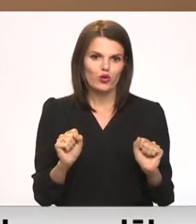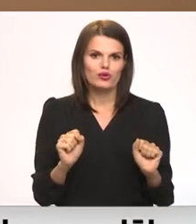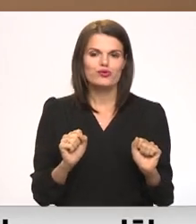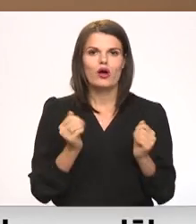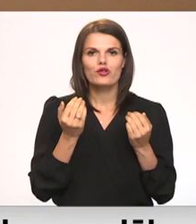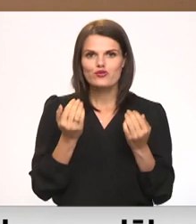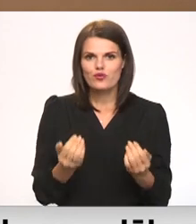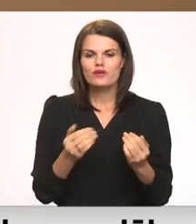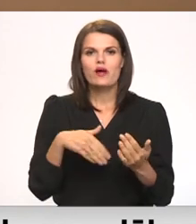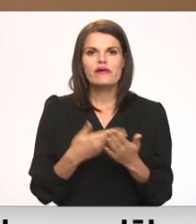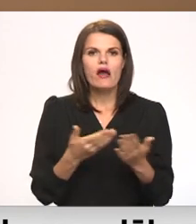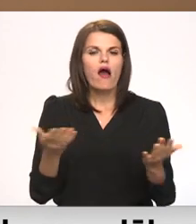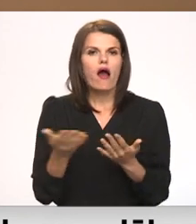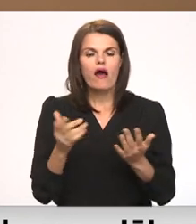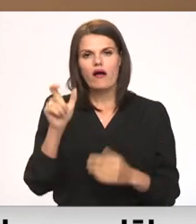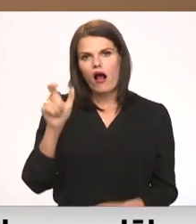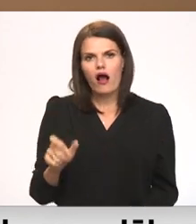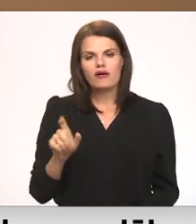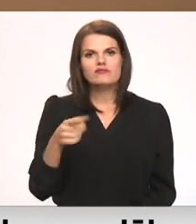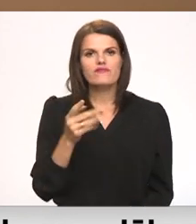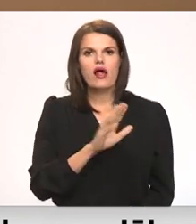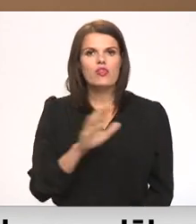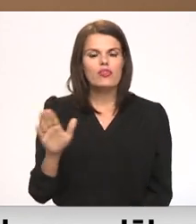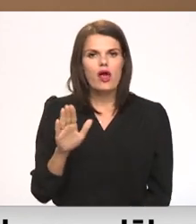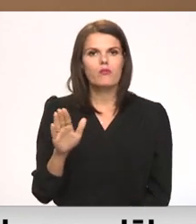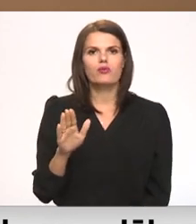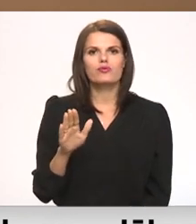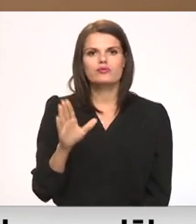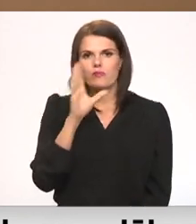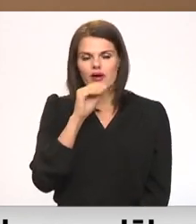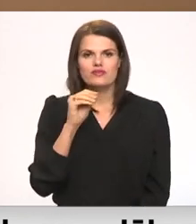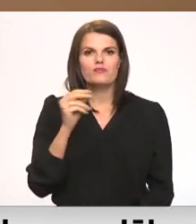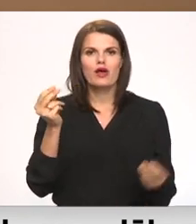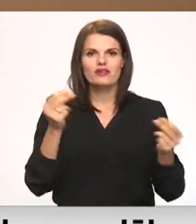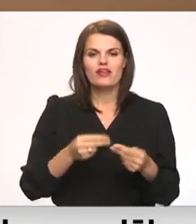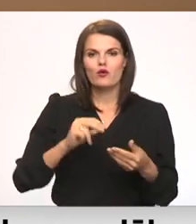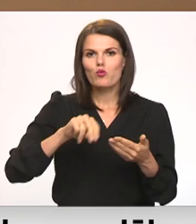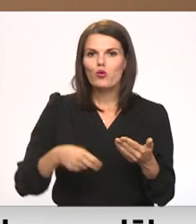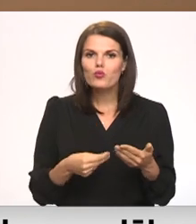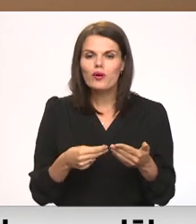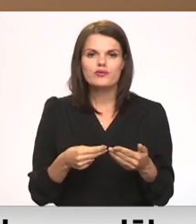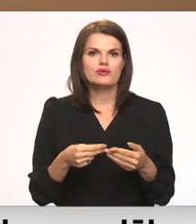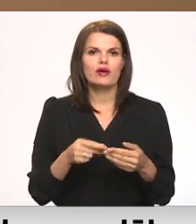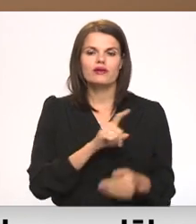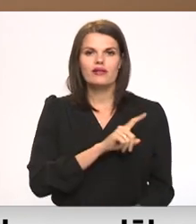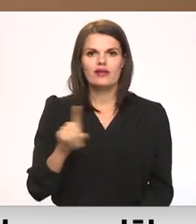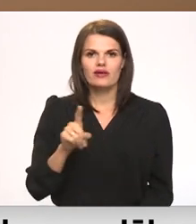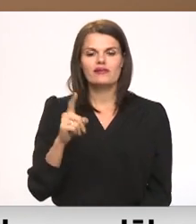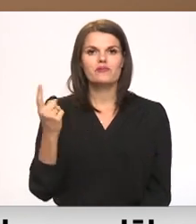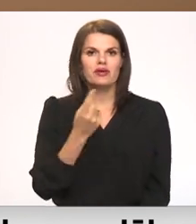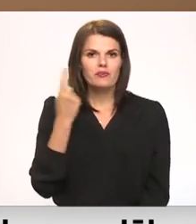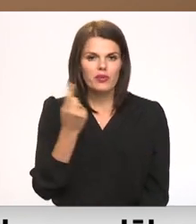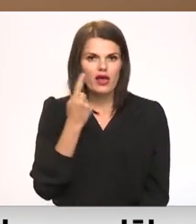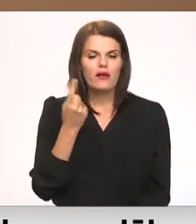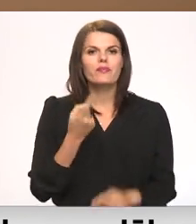to, ka ja kāds vēl nebūs objektīvs pēc pagūves noslēgt šo līgumu līdz